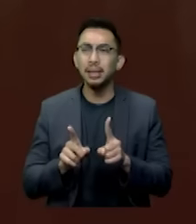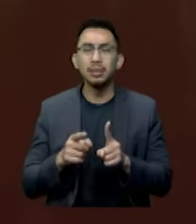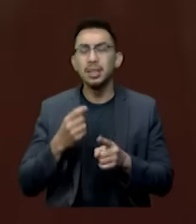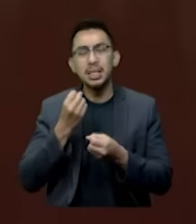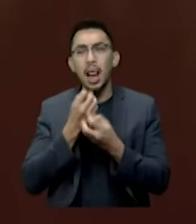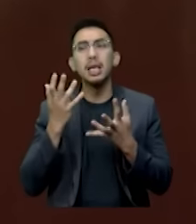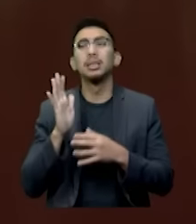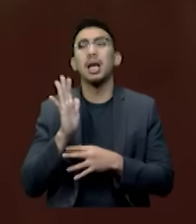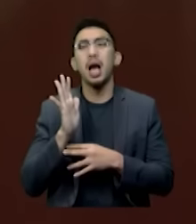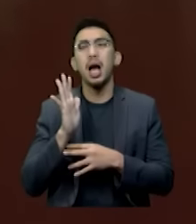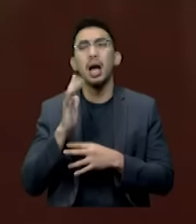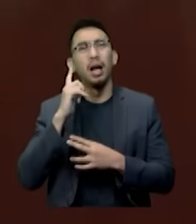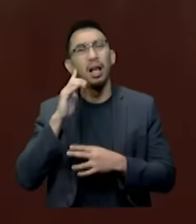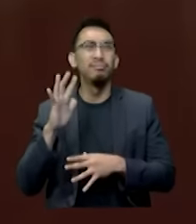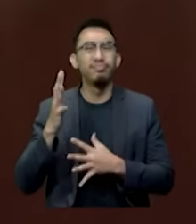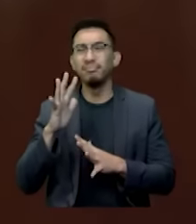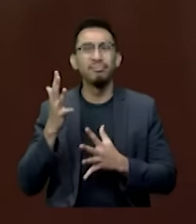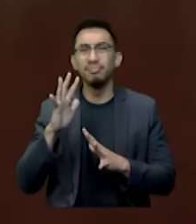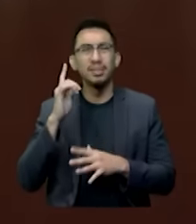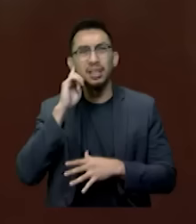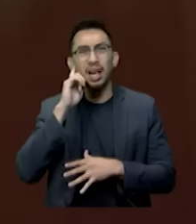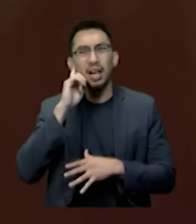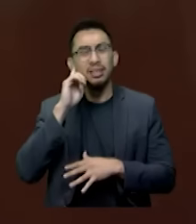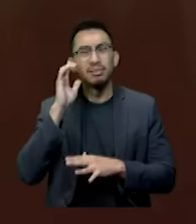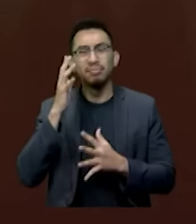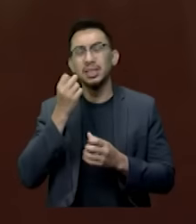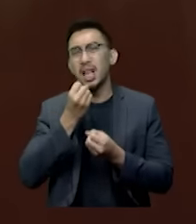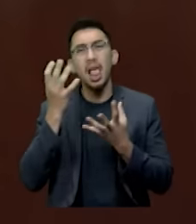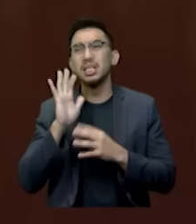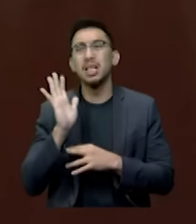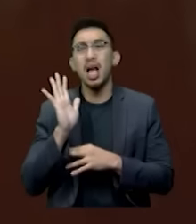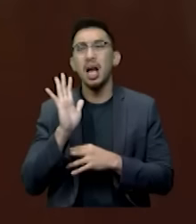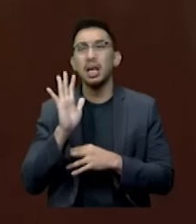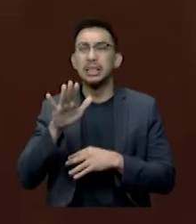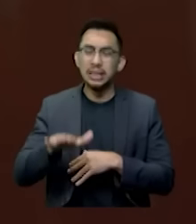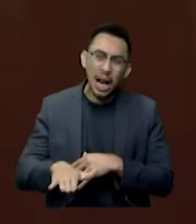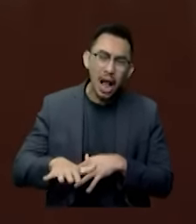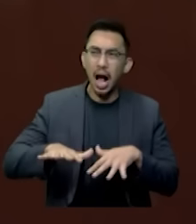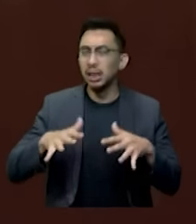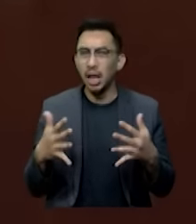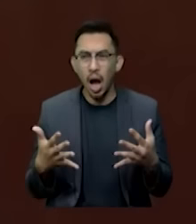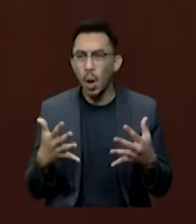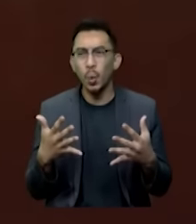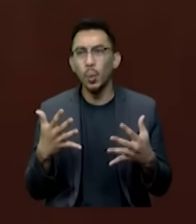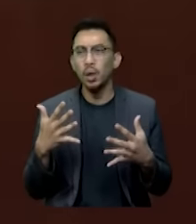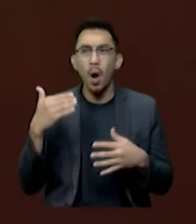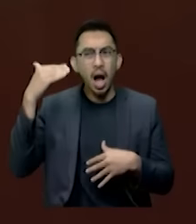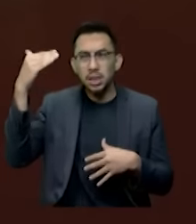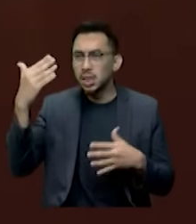dengar? Emang, tapi nggak jelas. Ini anak kecil atau bukan sih ya, tapi gimana suara itu?